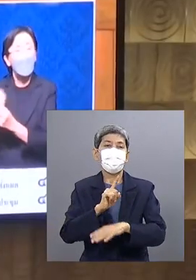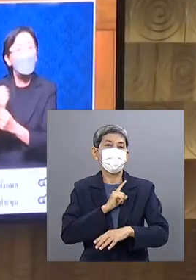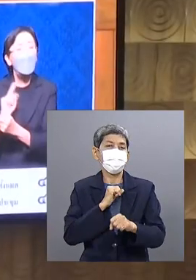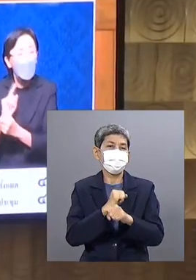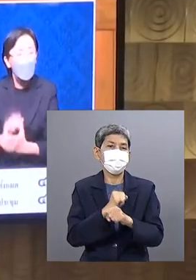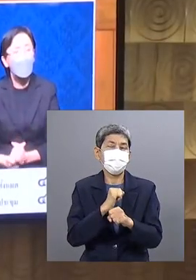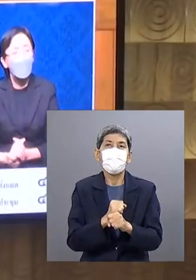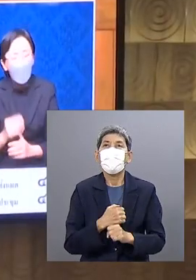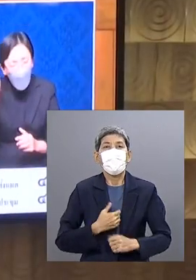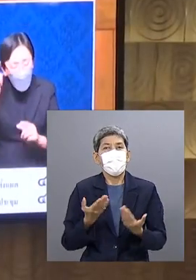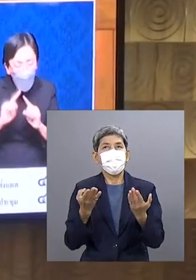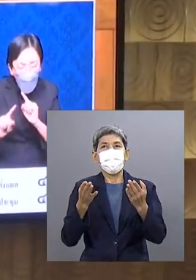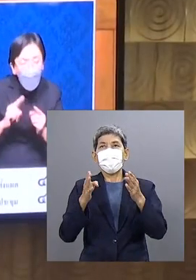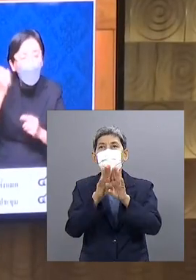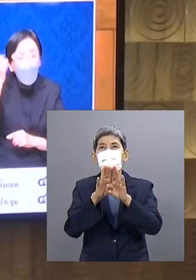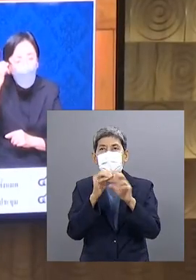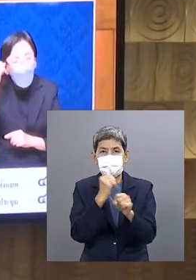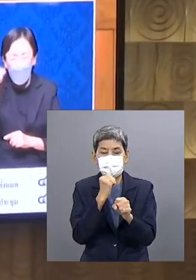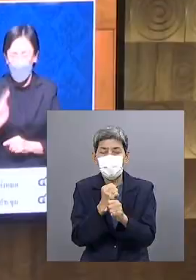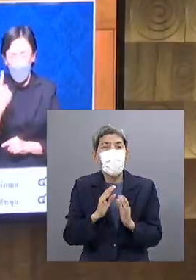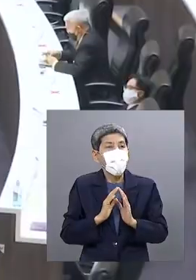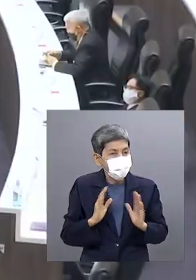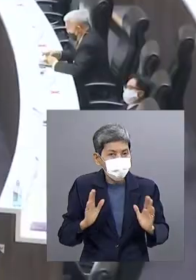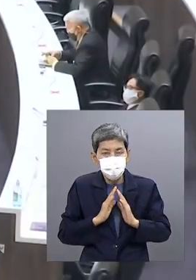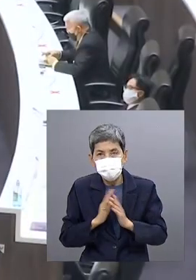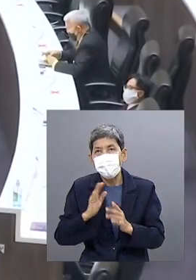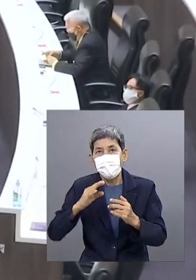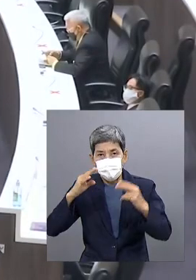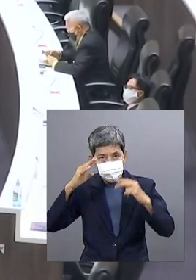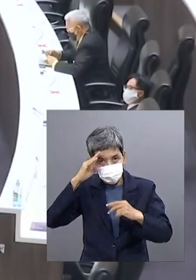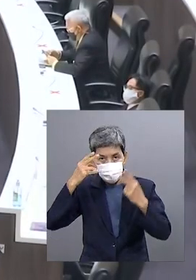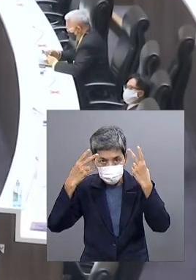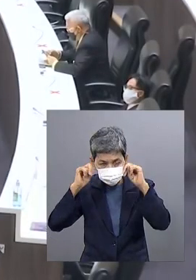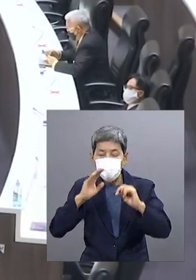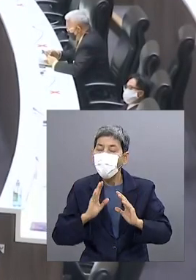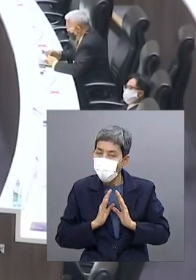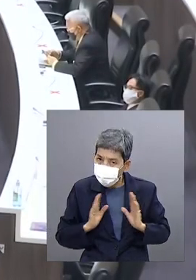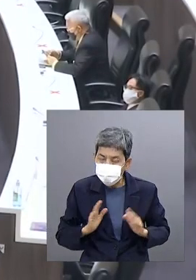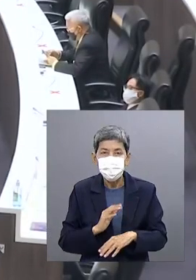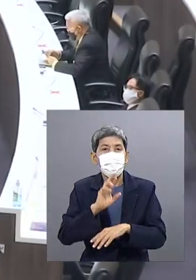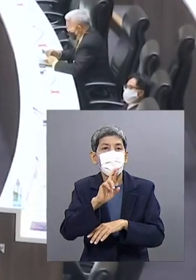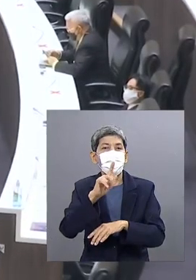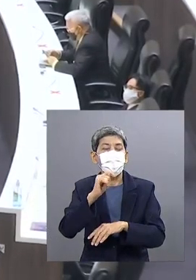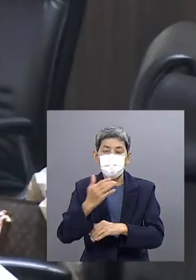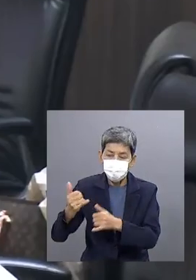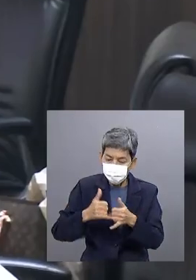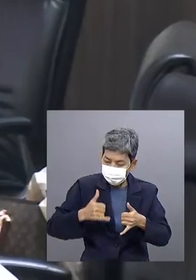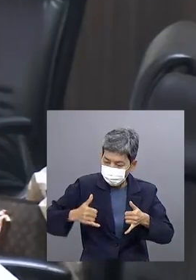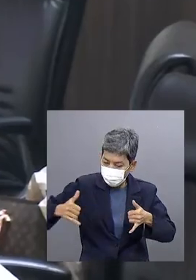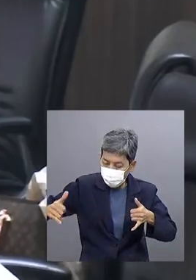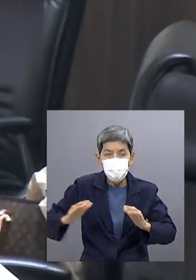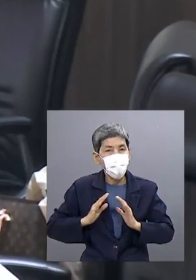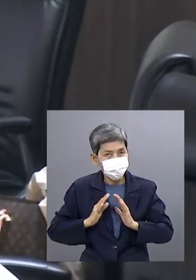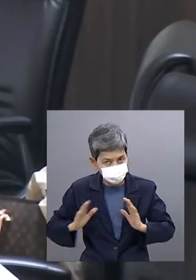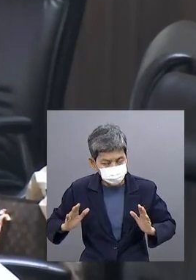กล่าวปิดประชุมพร้อมทั้งได้ขอบคุณพลเอกประยุทธ์พลเอกประยุทธ์และธรรมตรีทุกคนที่มาร่วมรับฟังรวมถึง